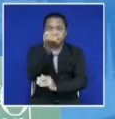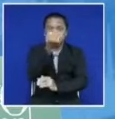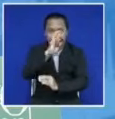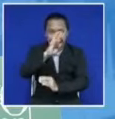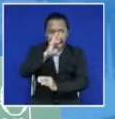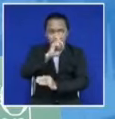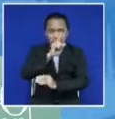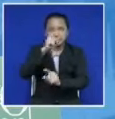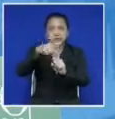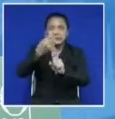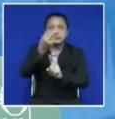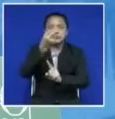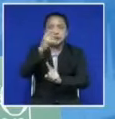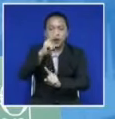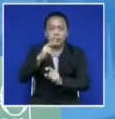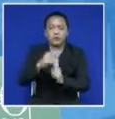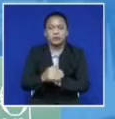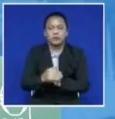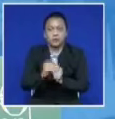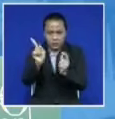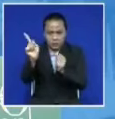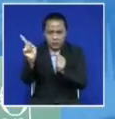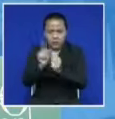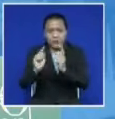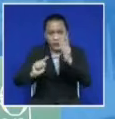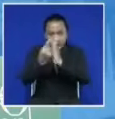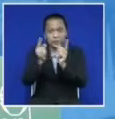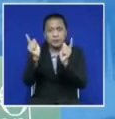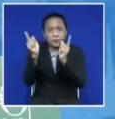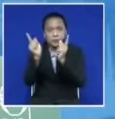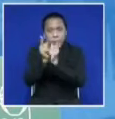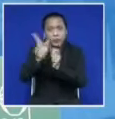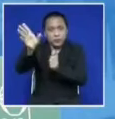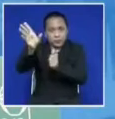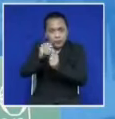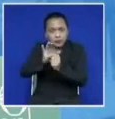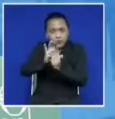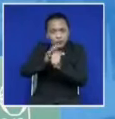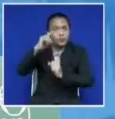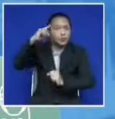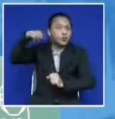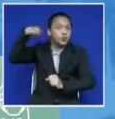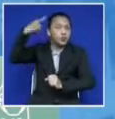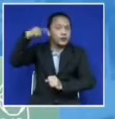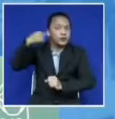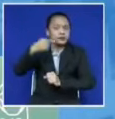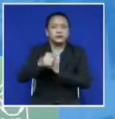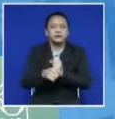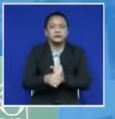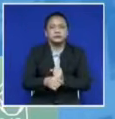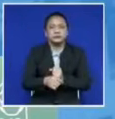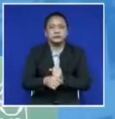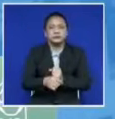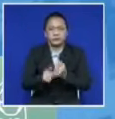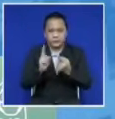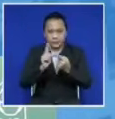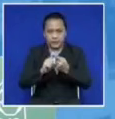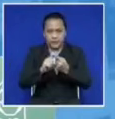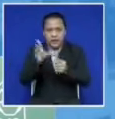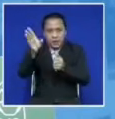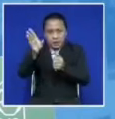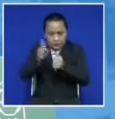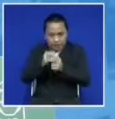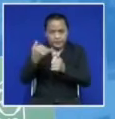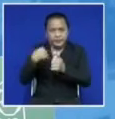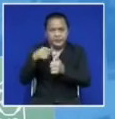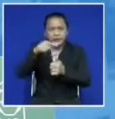นะครับก็เราพบการติดเชื้อนะครับในผู้หญิงสูงอายุนะครับแล้วก็พบว่ามีการติดเชื้อแต่ว่